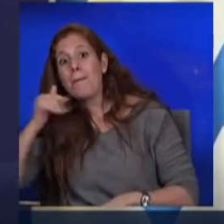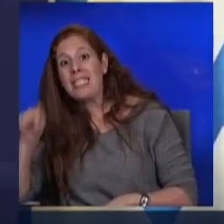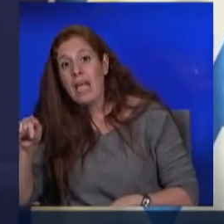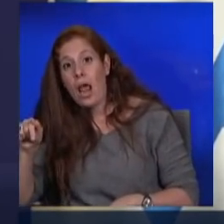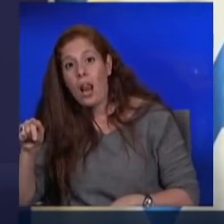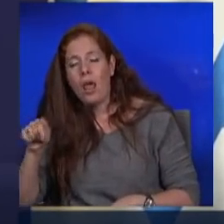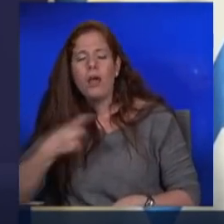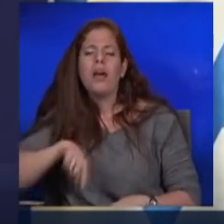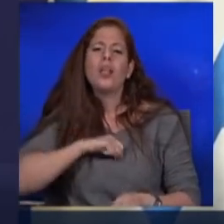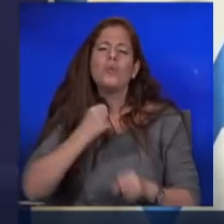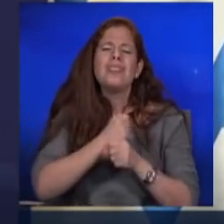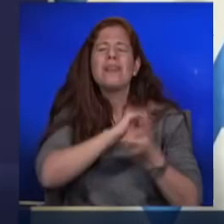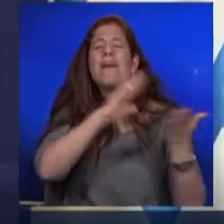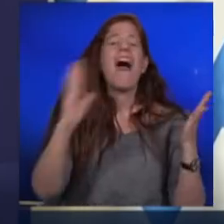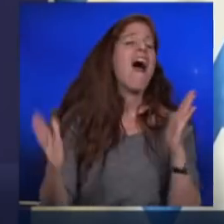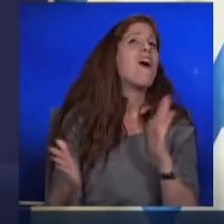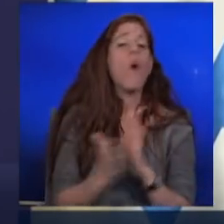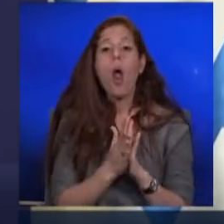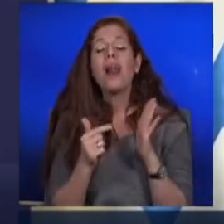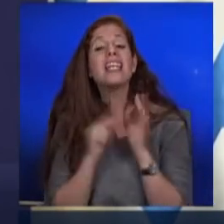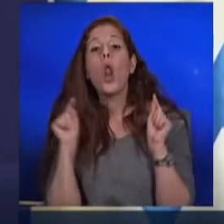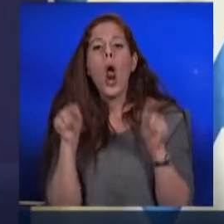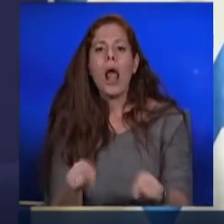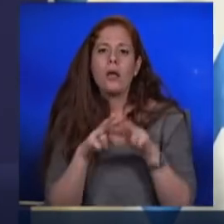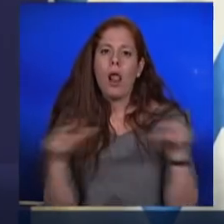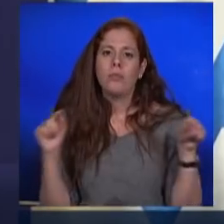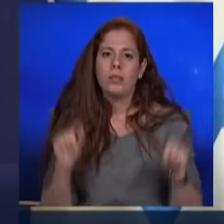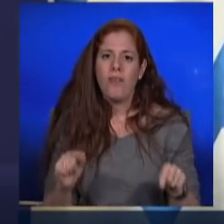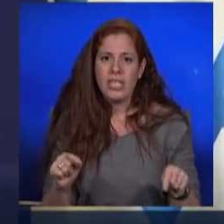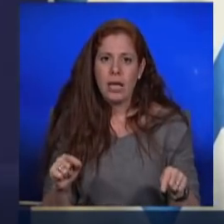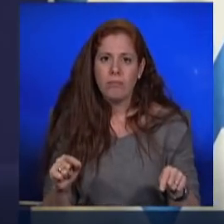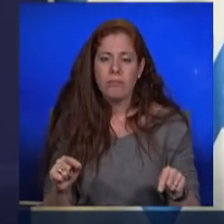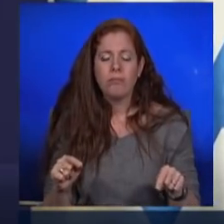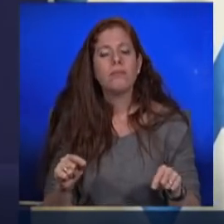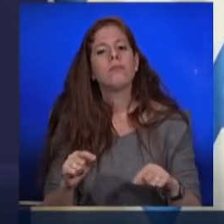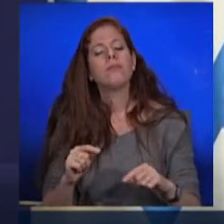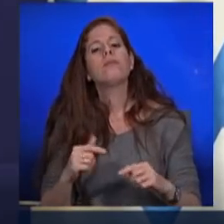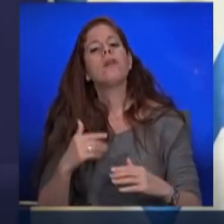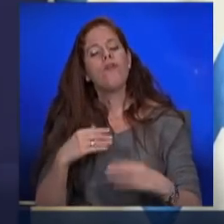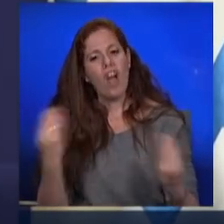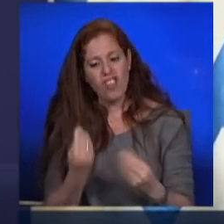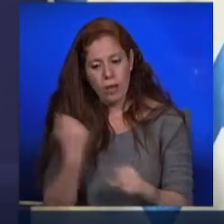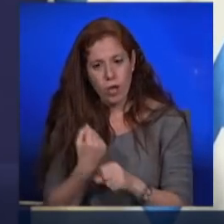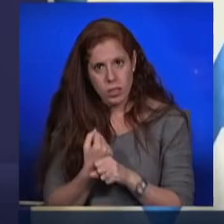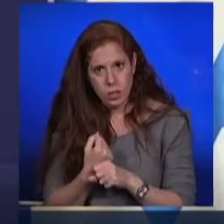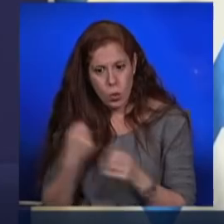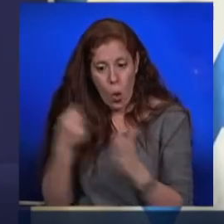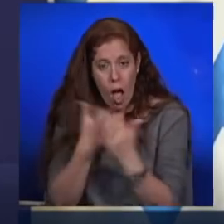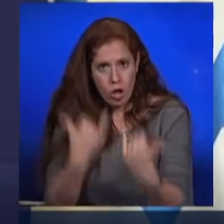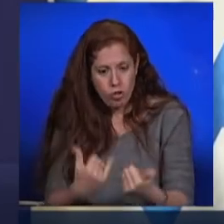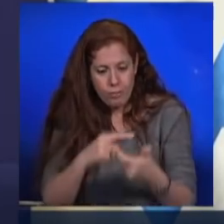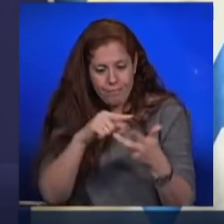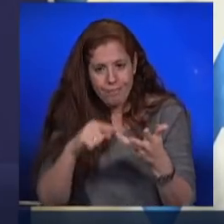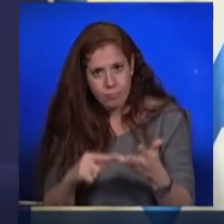עושים הכל, הכל, כדי לא להגיע לשם. והצעדים שנקטנו עד כה נותנים לנו את האפשרות בכלל